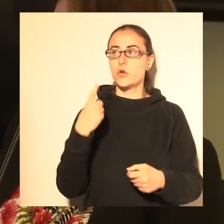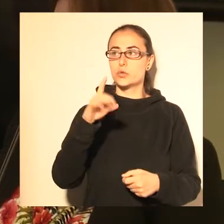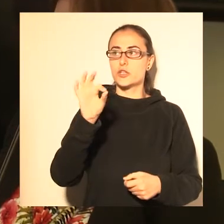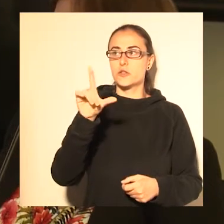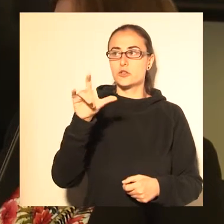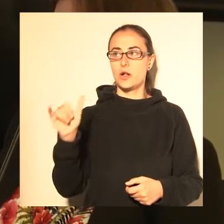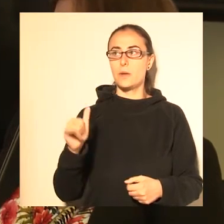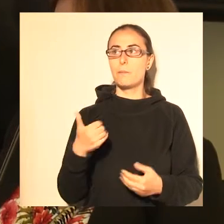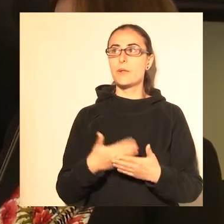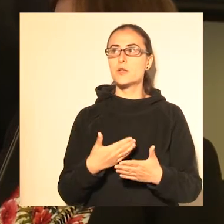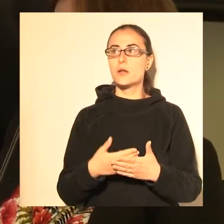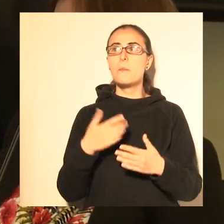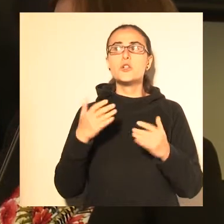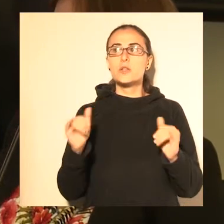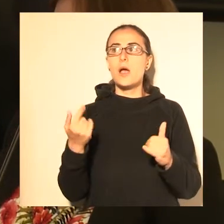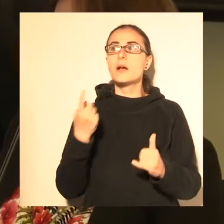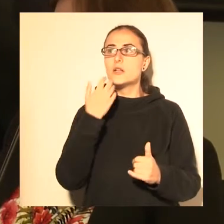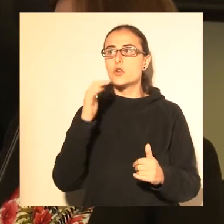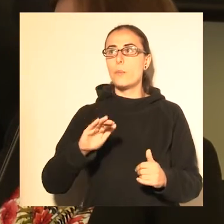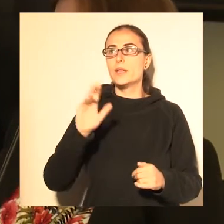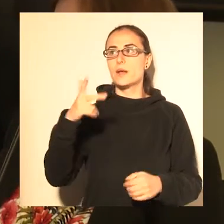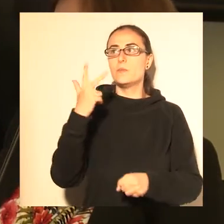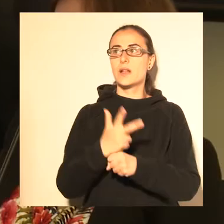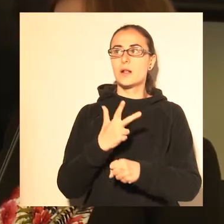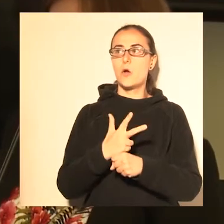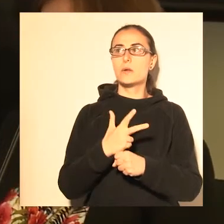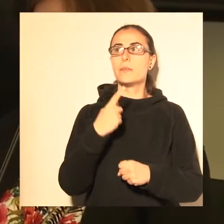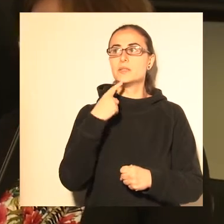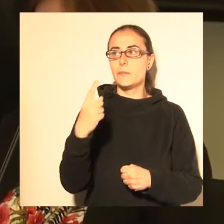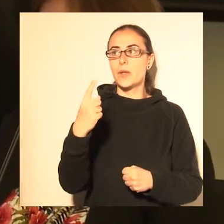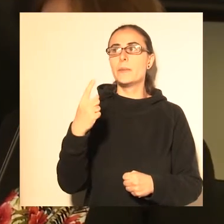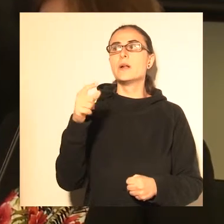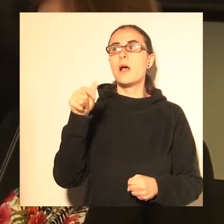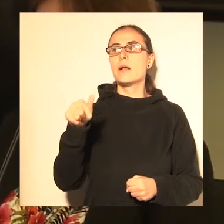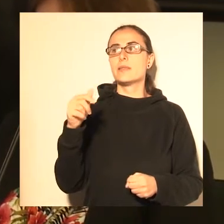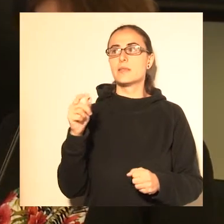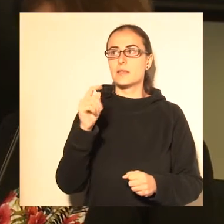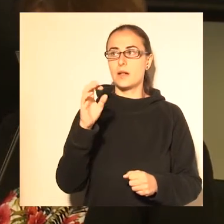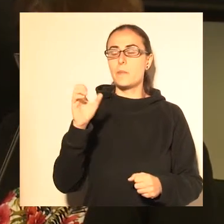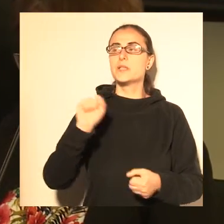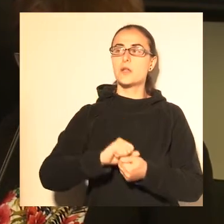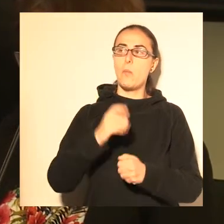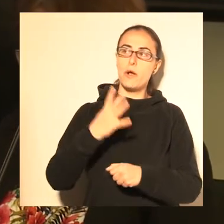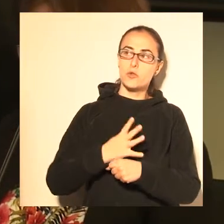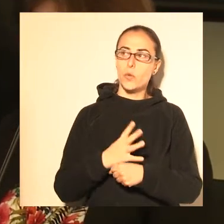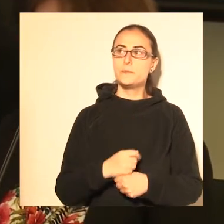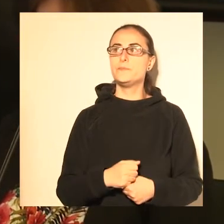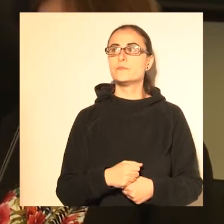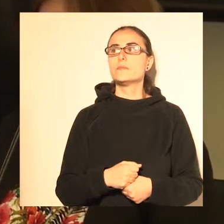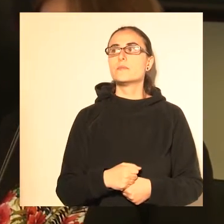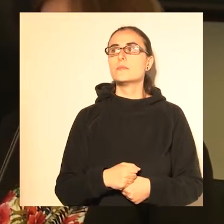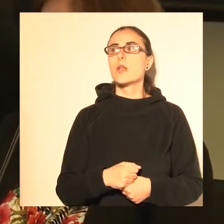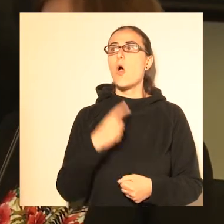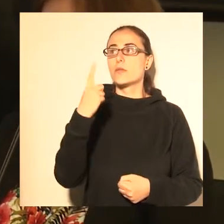150 RON pentru că Ce se întâmpla copilul trebuia să să vină de trei ori la terapie de trei ori pe săptămână sau de patru ori da